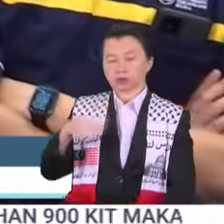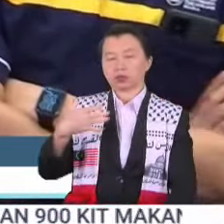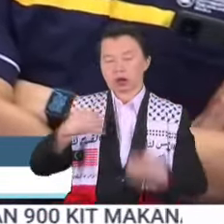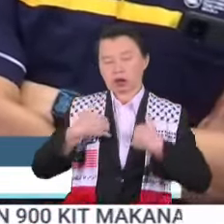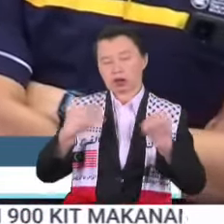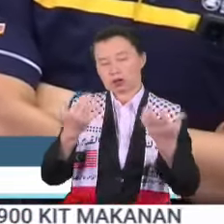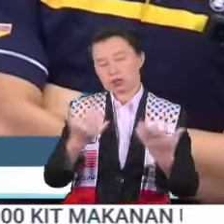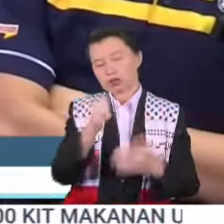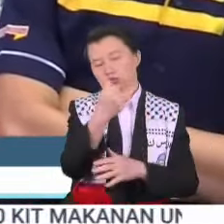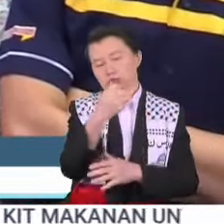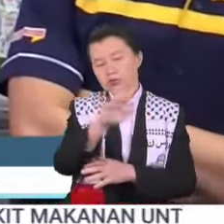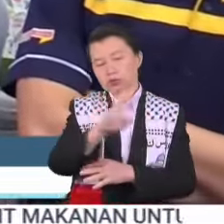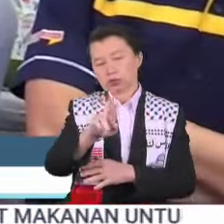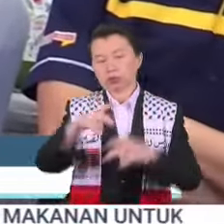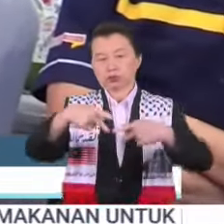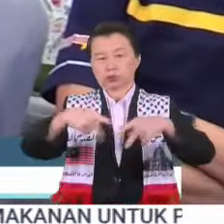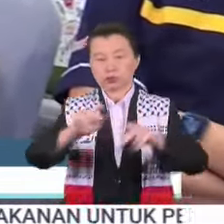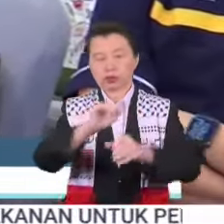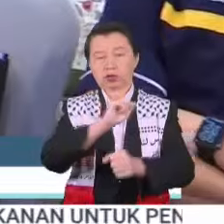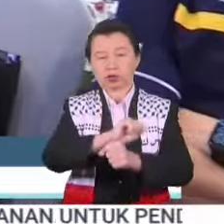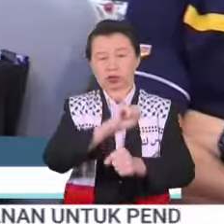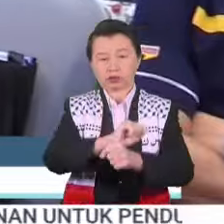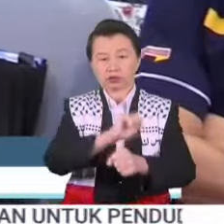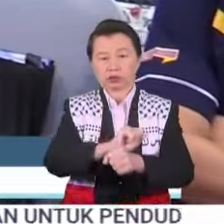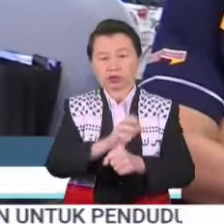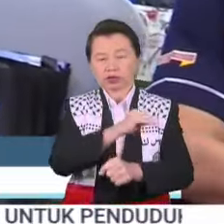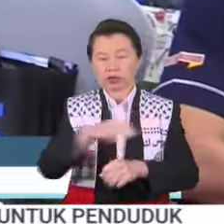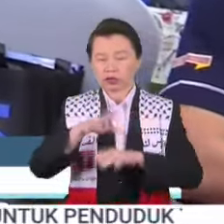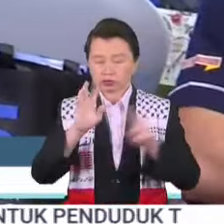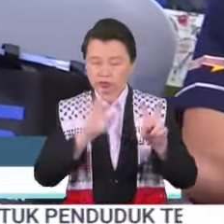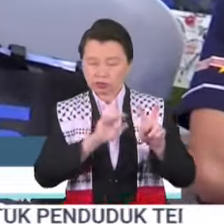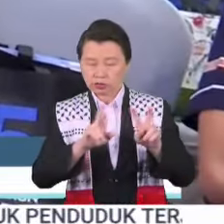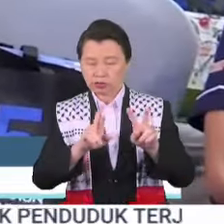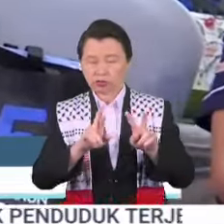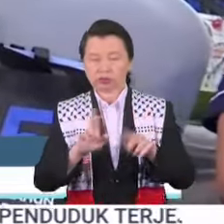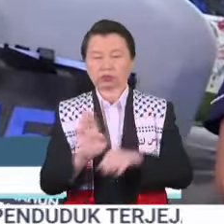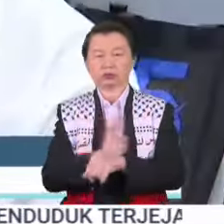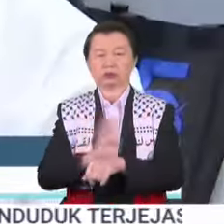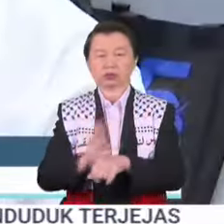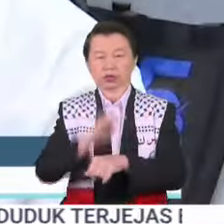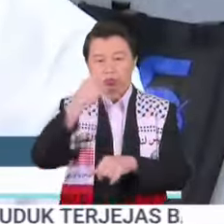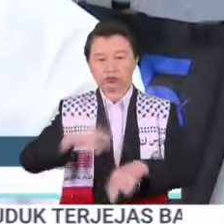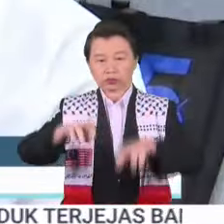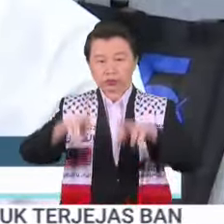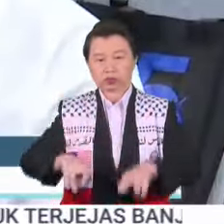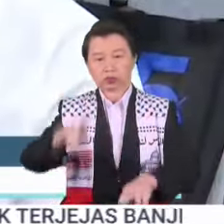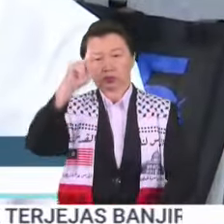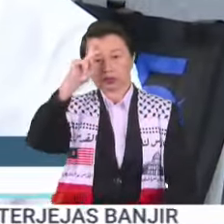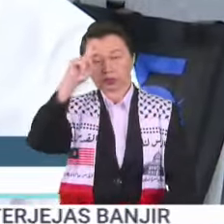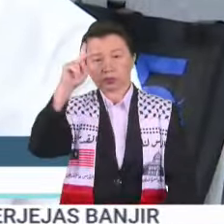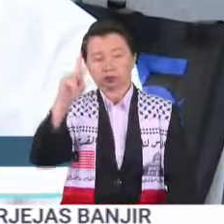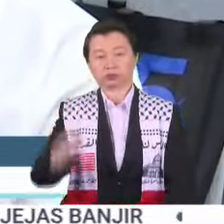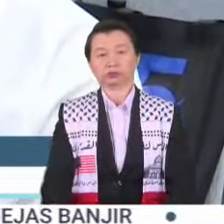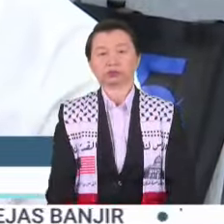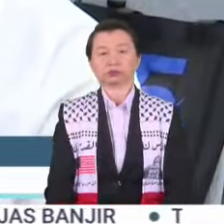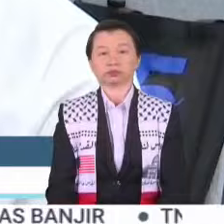mewujudkan hampir 10,000 peluang pekerjaan dan lebih 2,000 peluang keusahawanan kepada rakyat negeri itu.